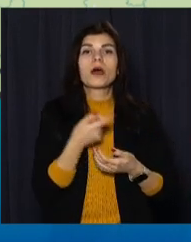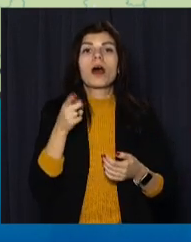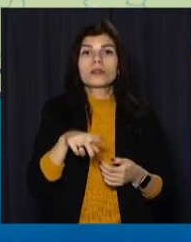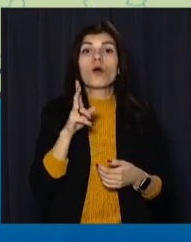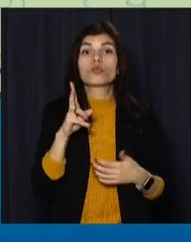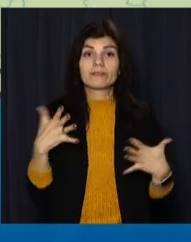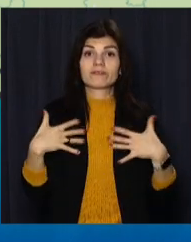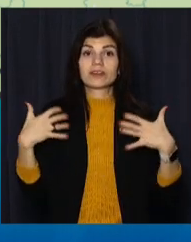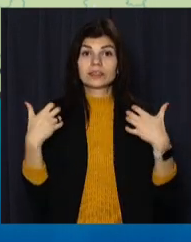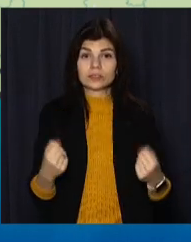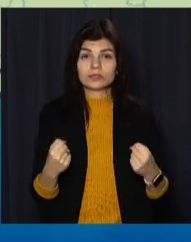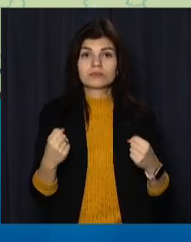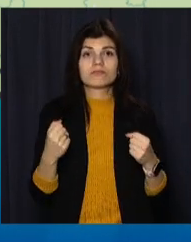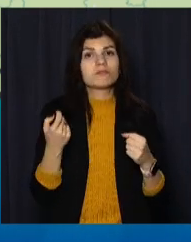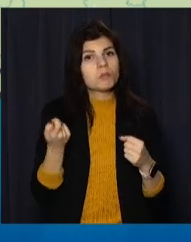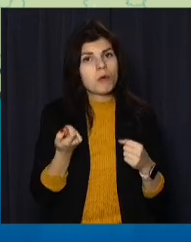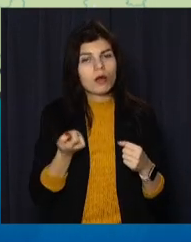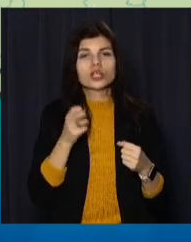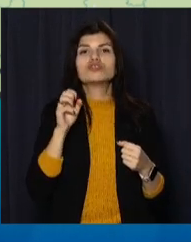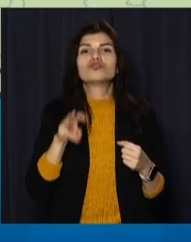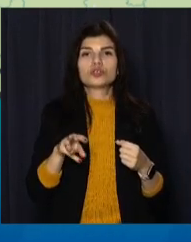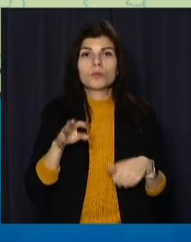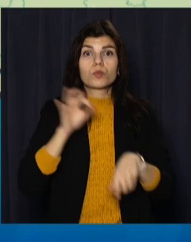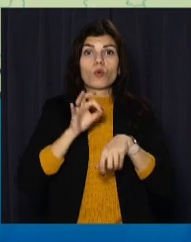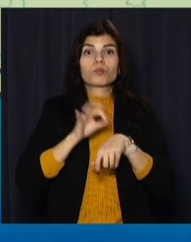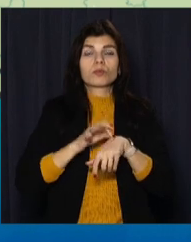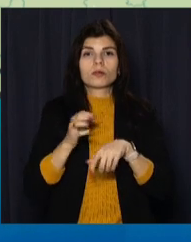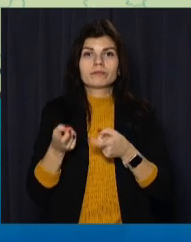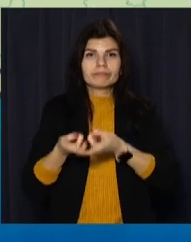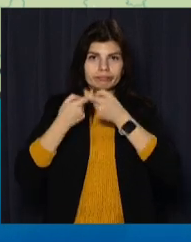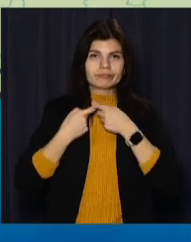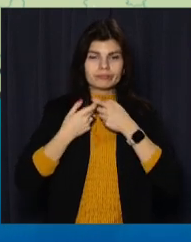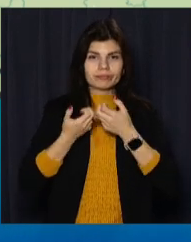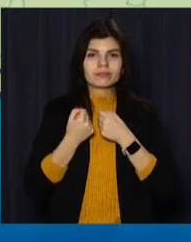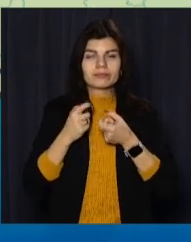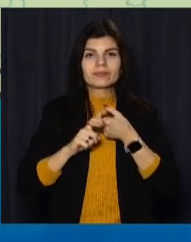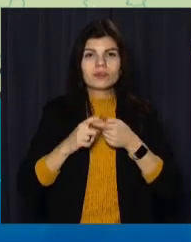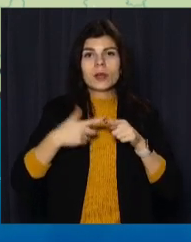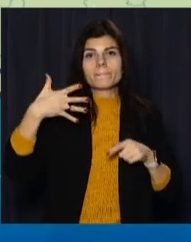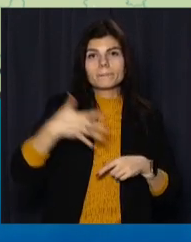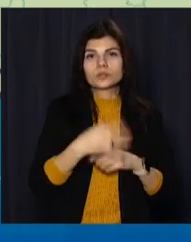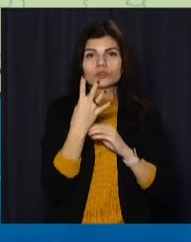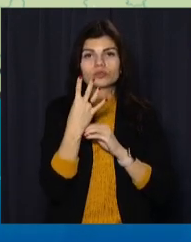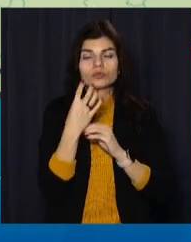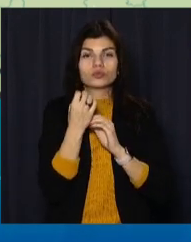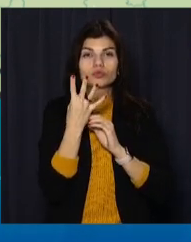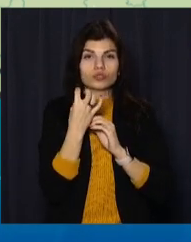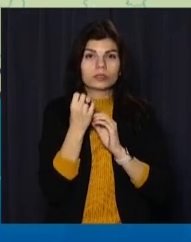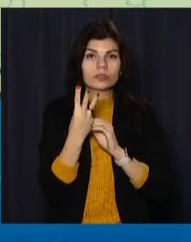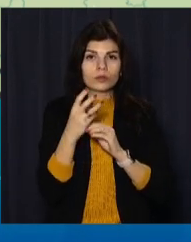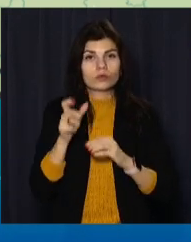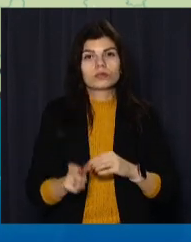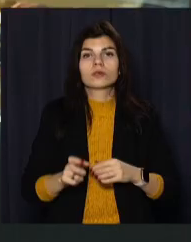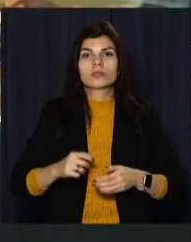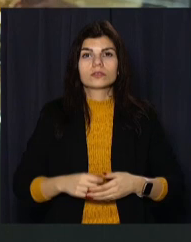хто подолав недугу, в рази менше, ніж кількість тих, хто підхопив вірус. Сьогодні це 5413 людей.